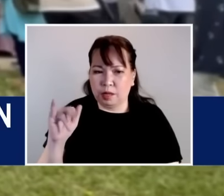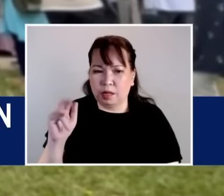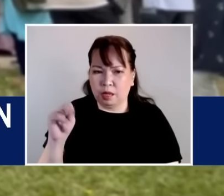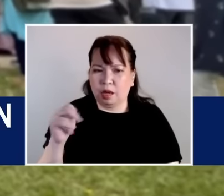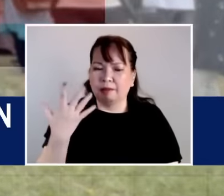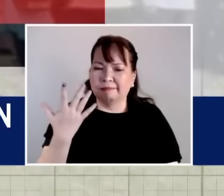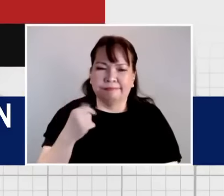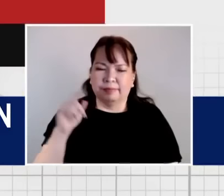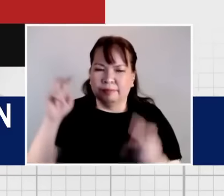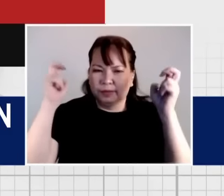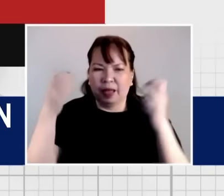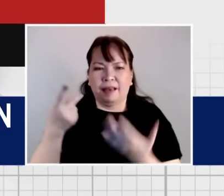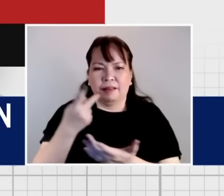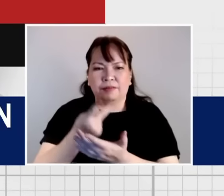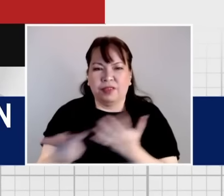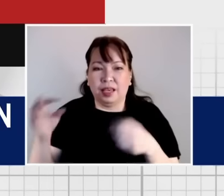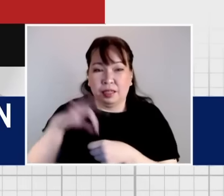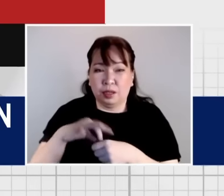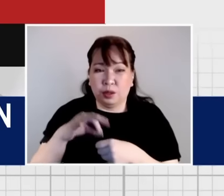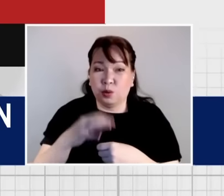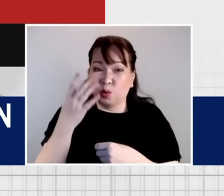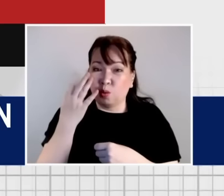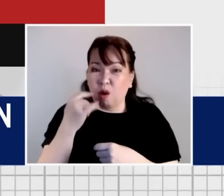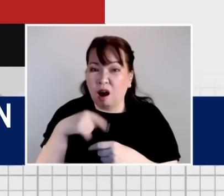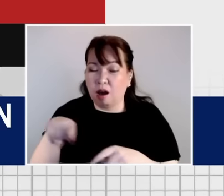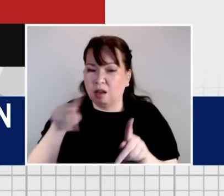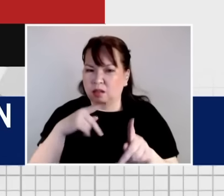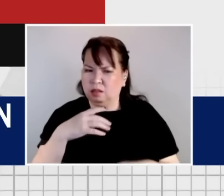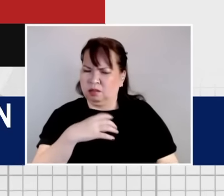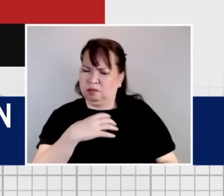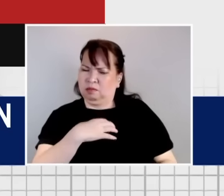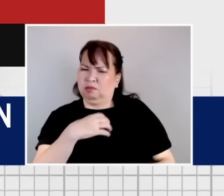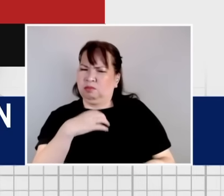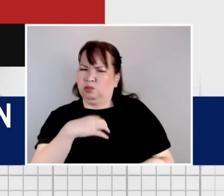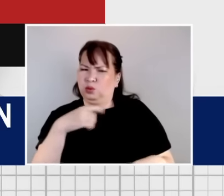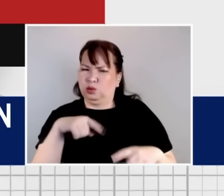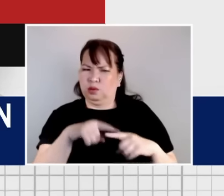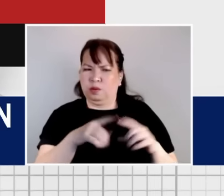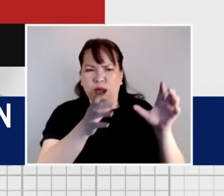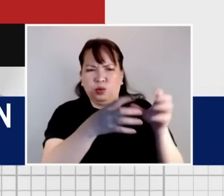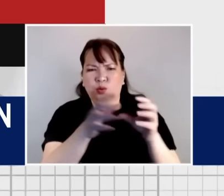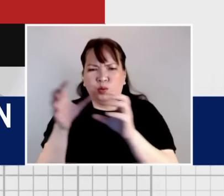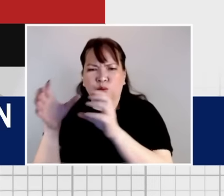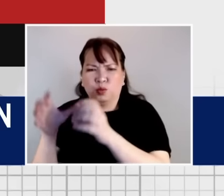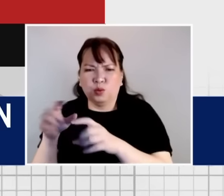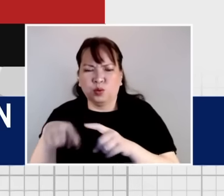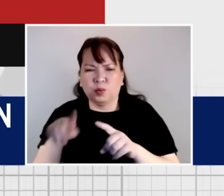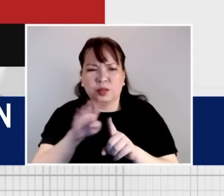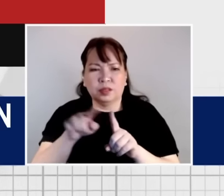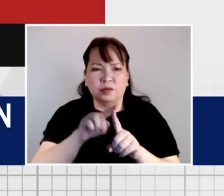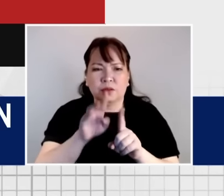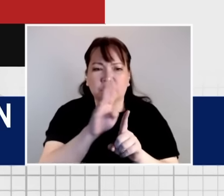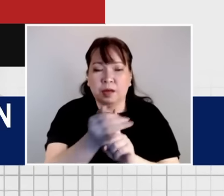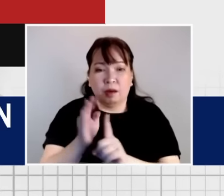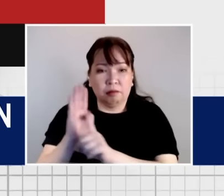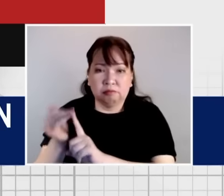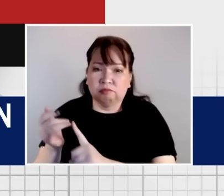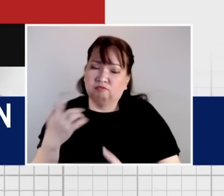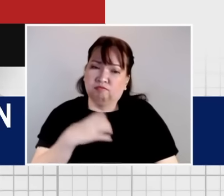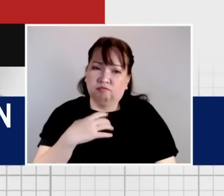of elections. Hindi natuloy dahil kinekwestiyon ng mga kandidato ang clustering ng mga barangay at dahil na